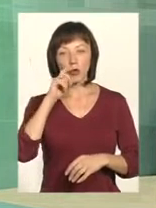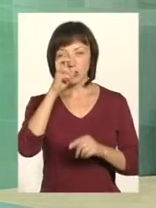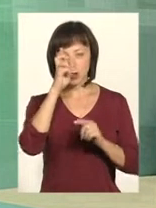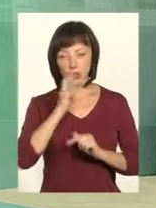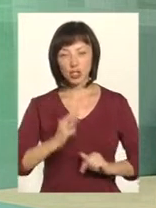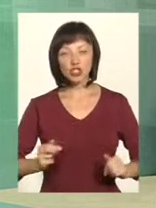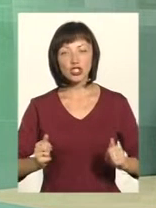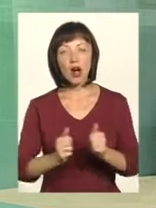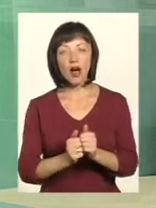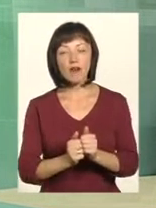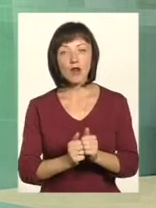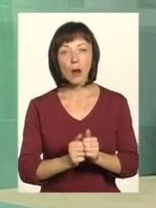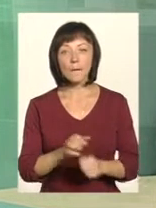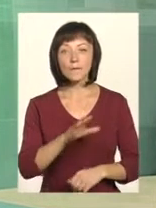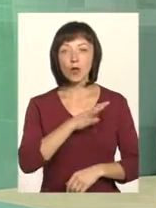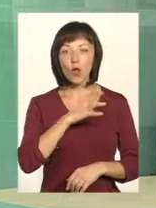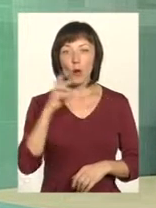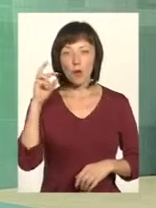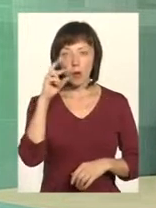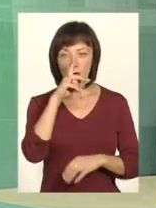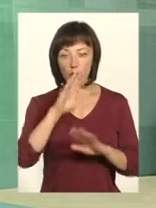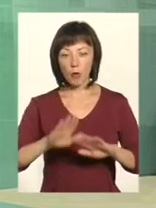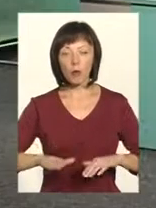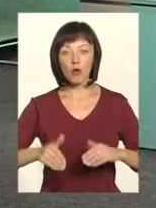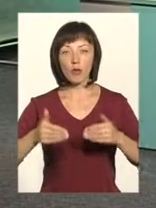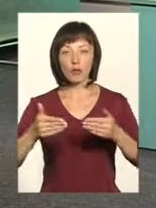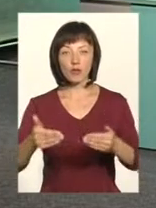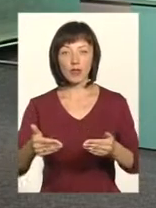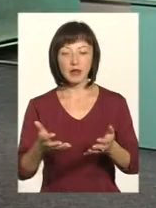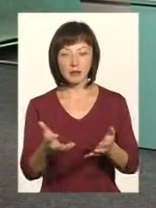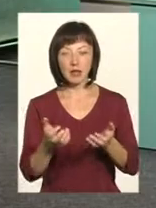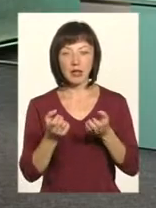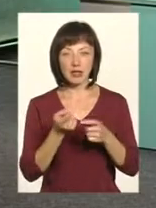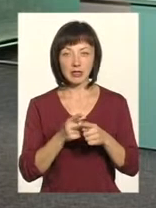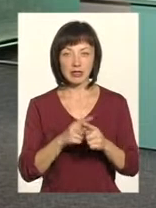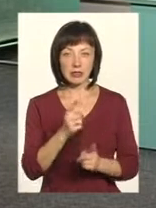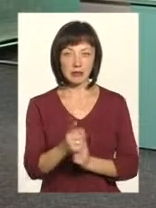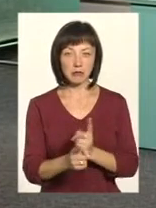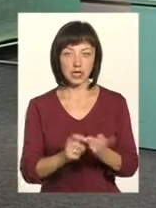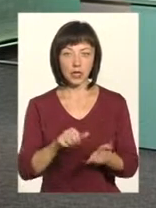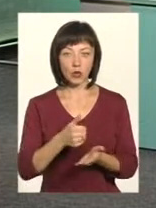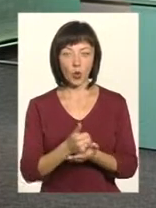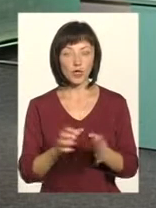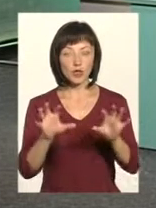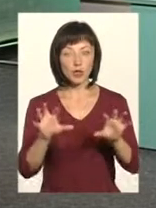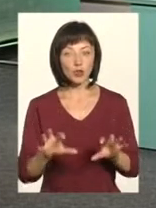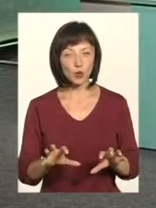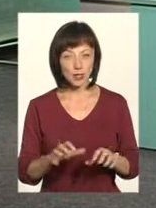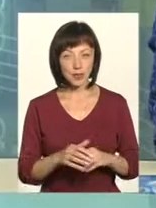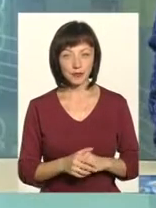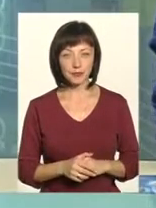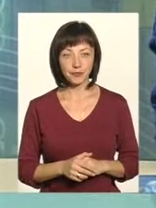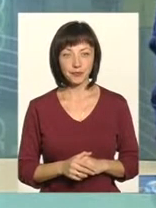було помилкою пропонувати прийняття ці зміни до Конституції. Власне, щодо